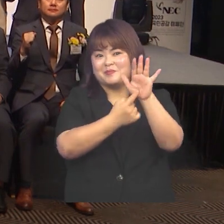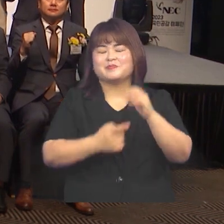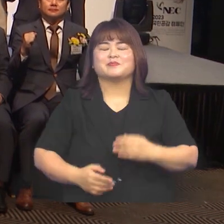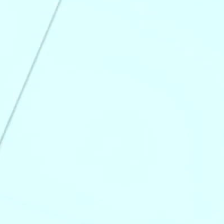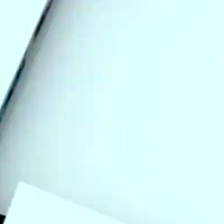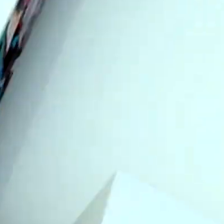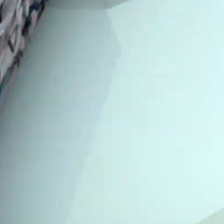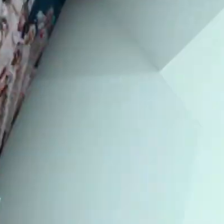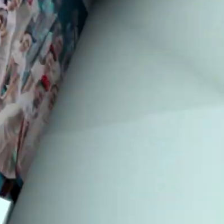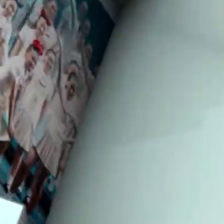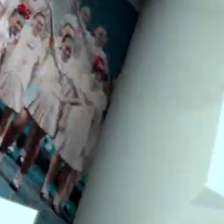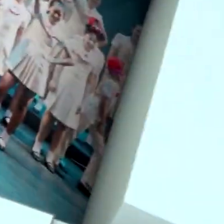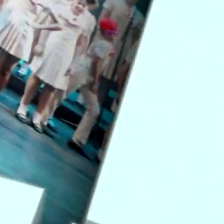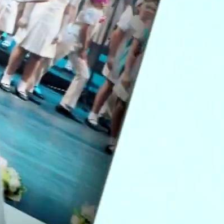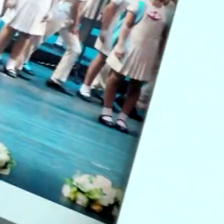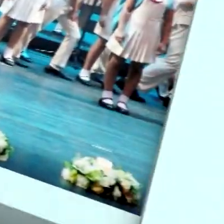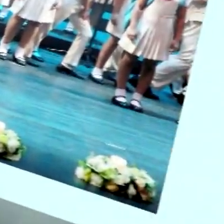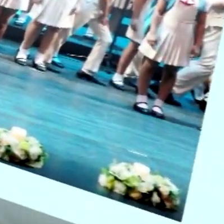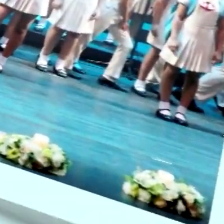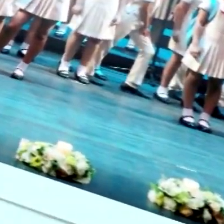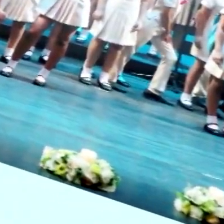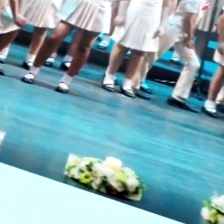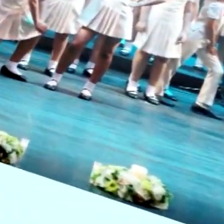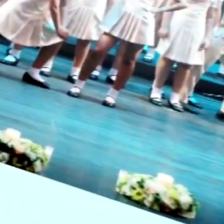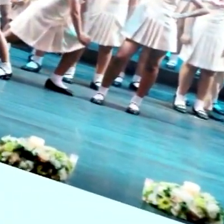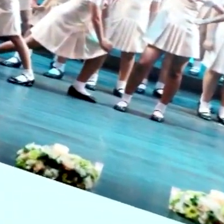기상캐스터